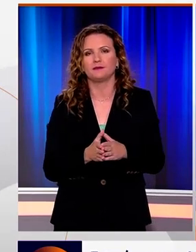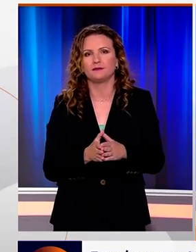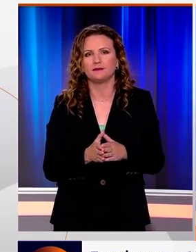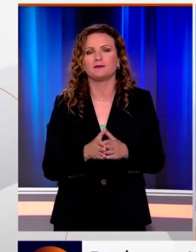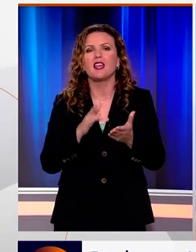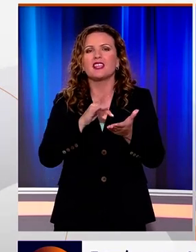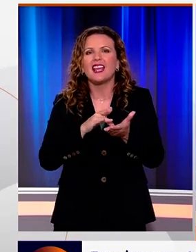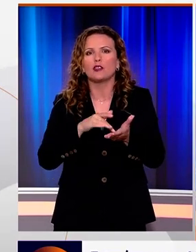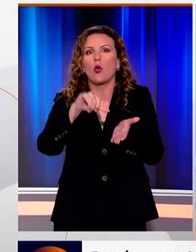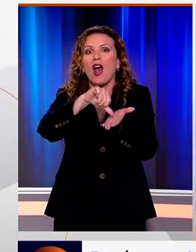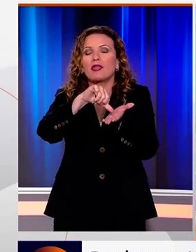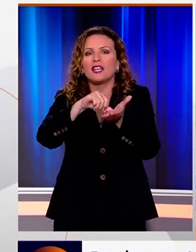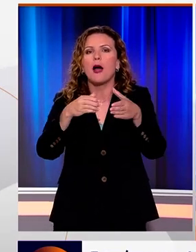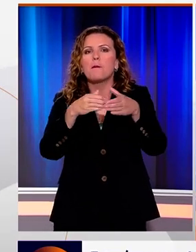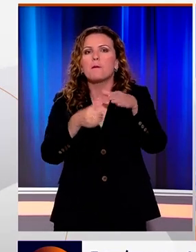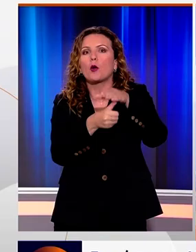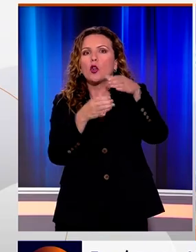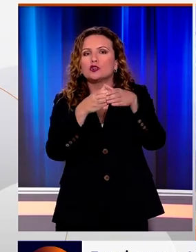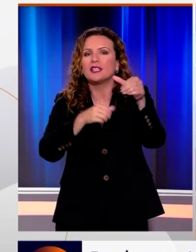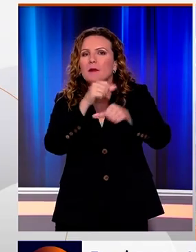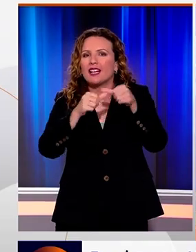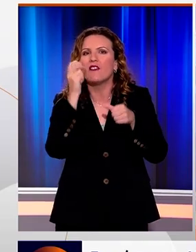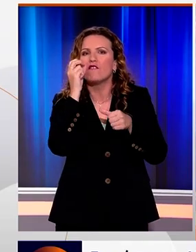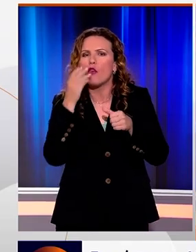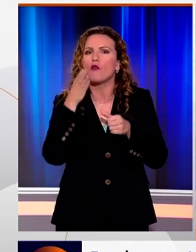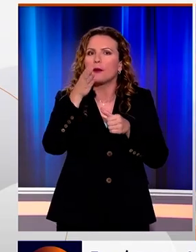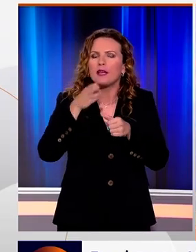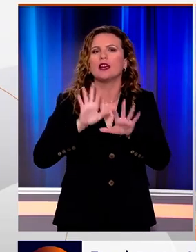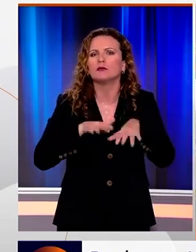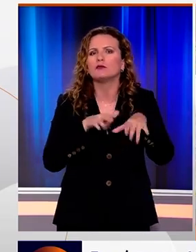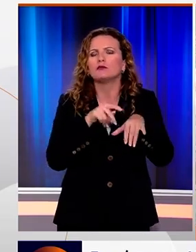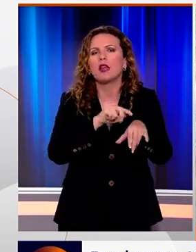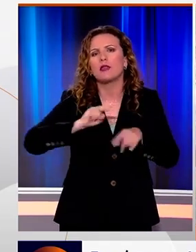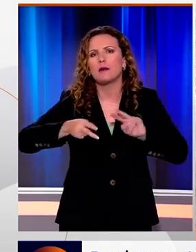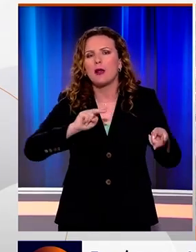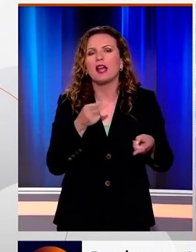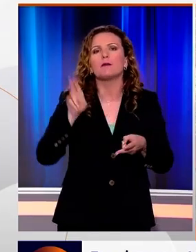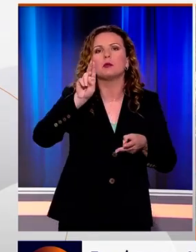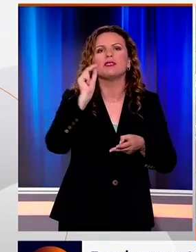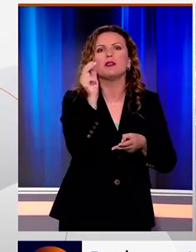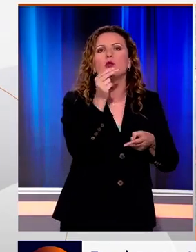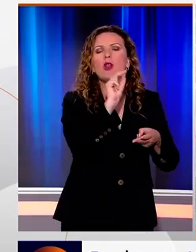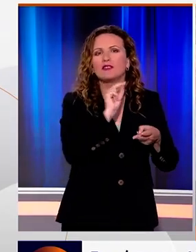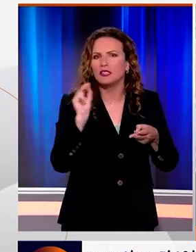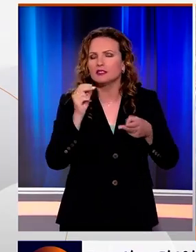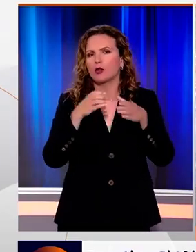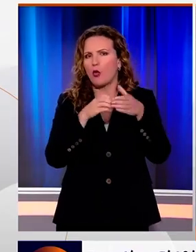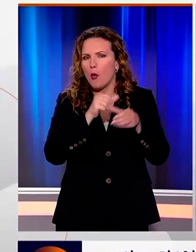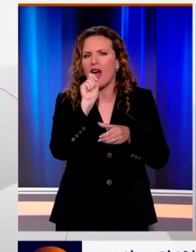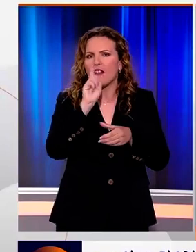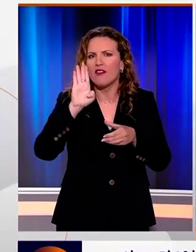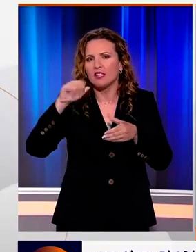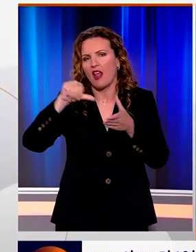Στο κέντρο της Αθήνας βρέθηκε η πρόεδρος του κινήματος αλλαγής Φόφη Γεννηματά, συνοδευόμενη από υποψήφιους βουλευτές του κόμματος που κατεβαίνουν στην Α